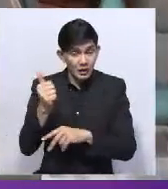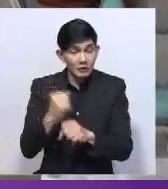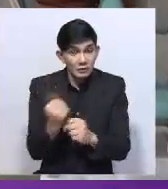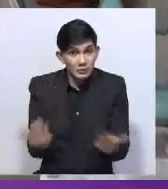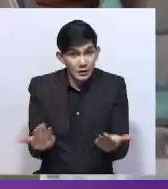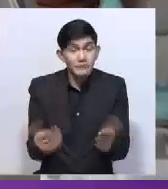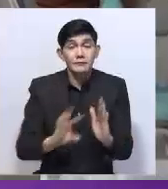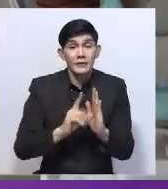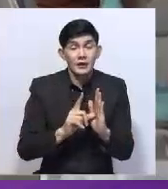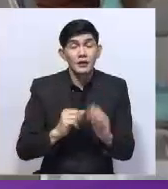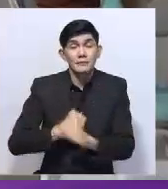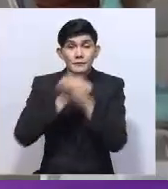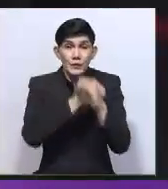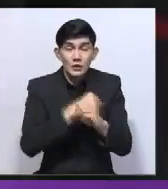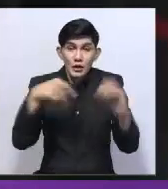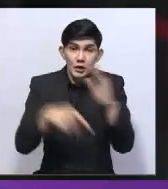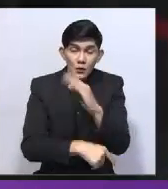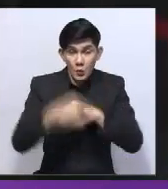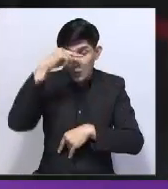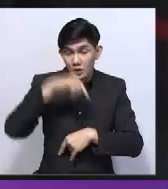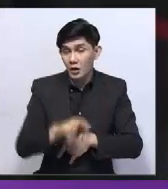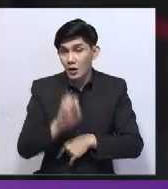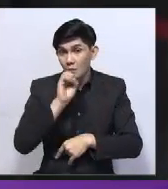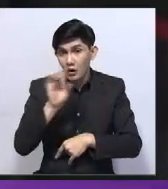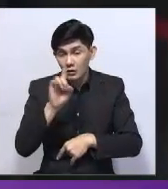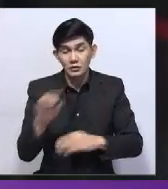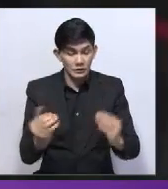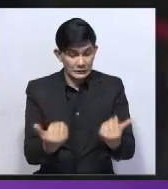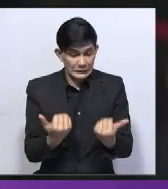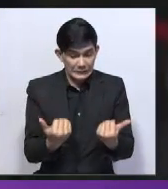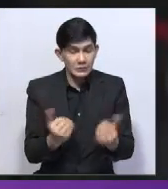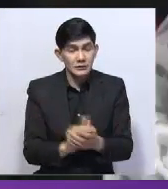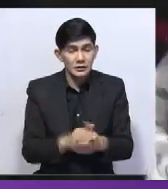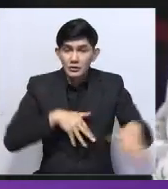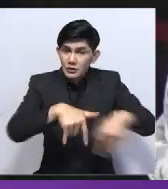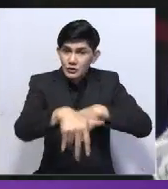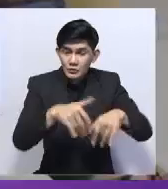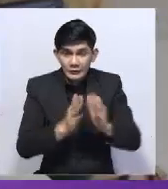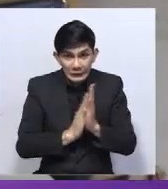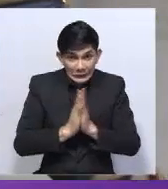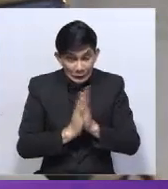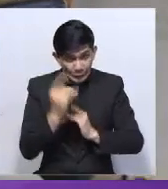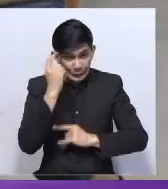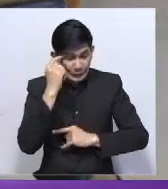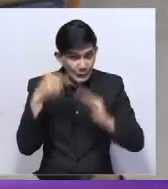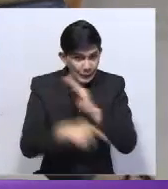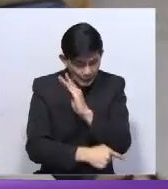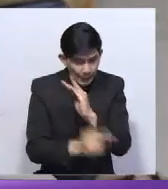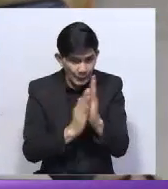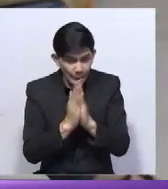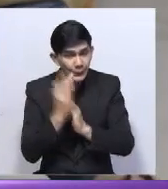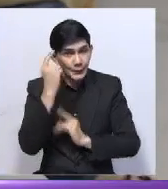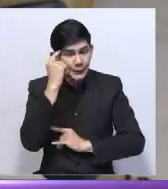เลขาธิการองค์การต่อต้านคอร์รัปชันประเทศไทยมองว่าแม้ปัจจุบันประชาชนจะตื่นตัวเกี่ยวกับการทุจริตมากขึ้